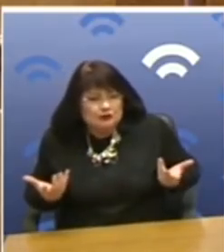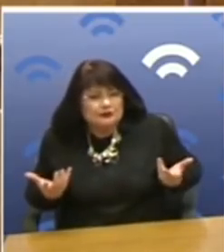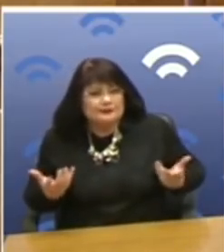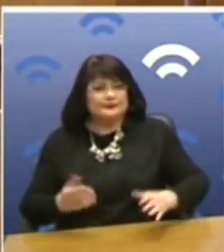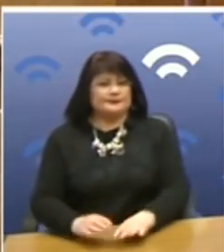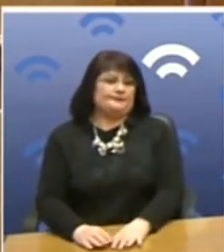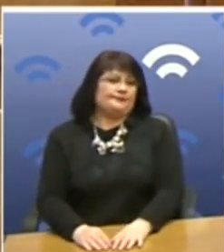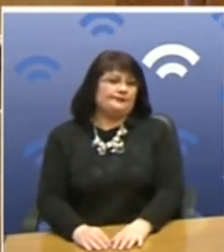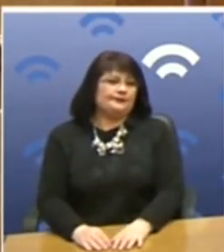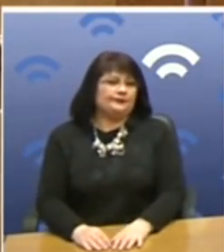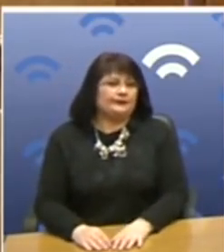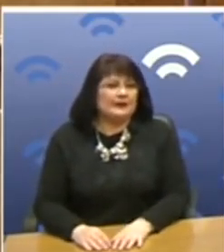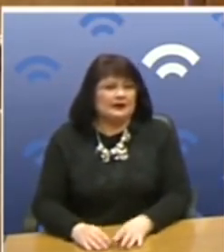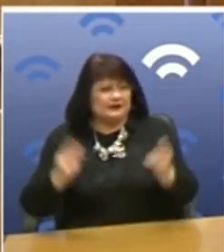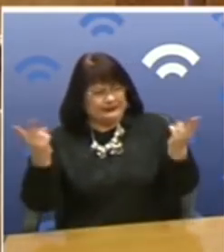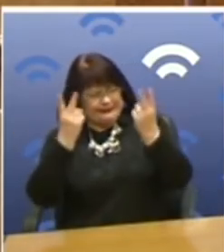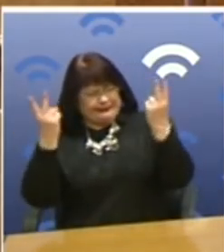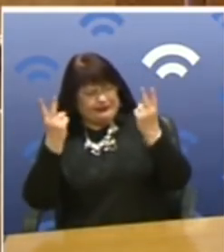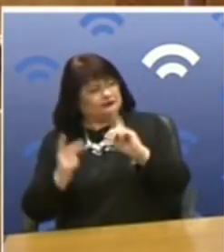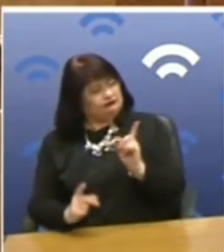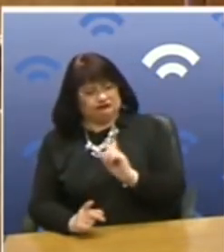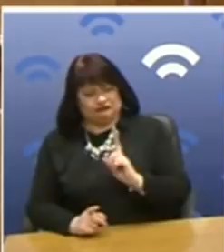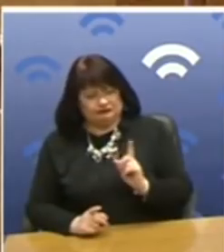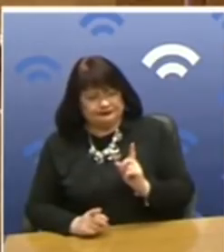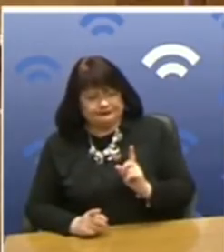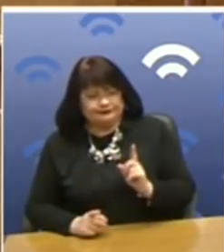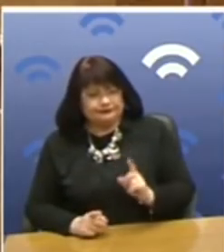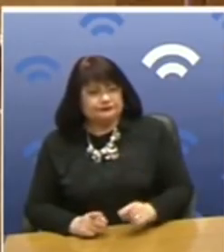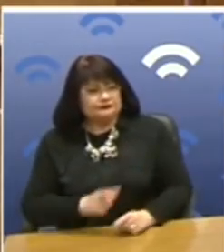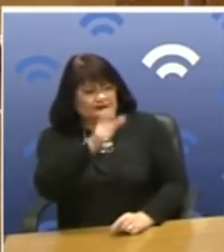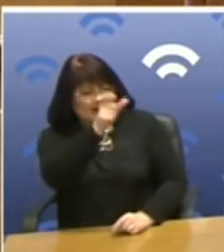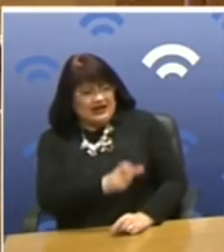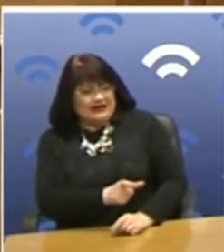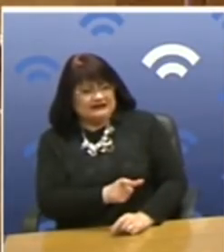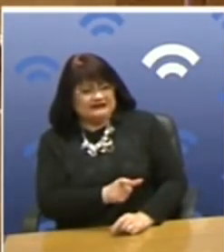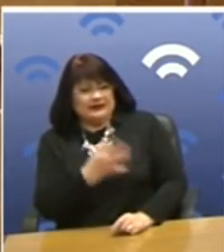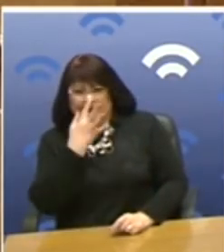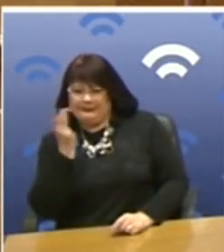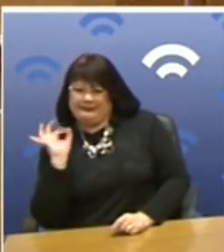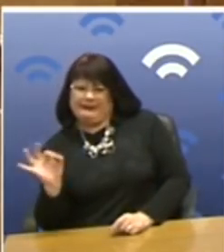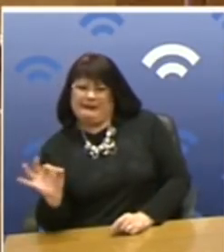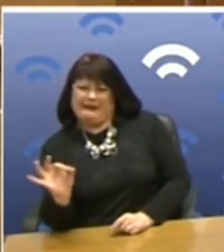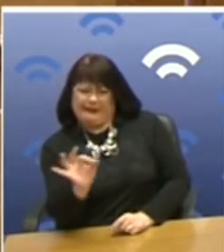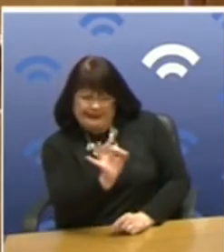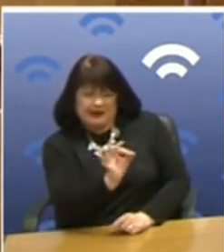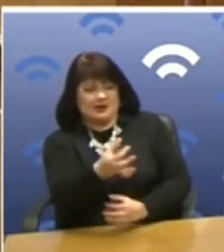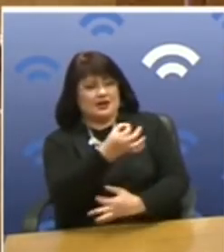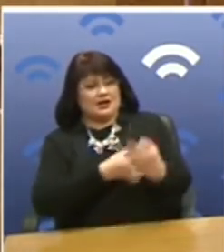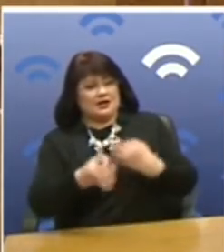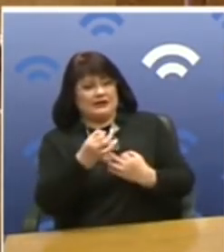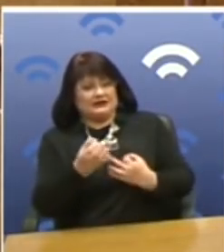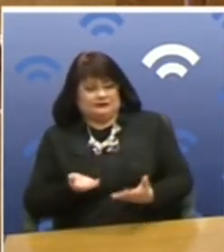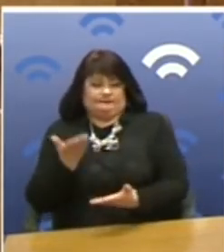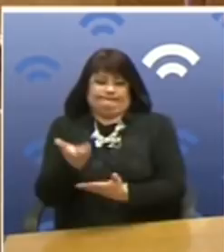δεν βρίσκεται, ξέρετε, στον αέρα. Εδώ εσείς μέσα στην πανδημία καταθέσατε